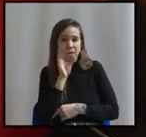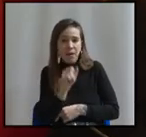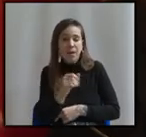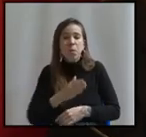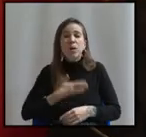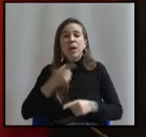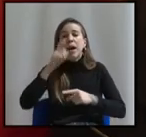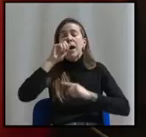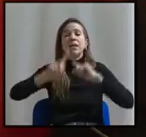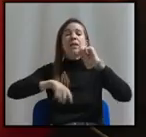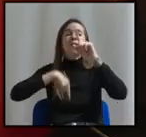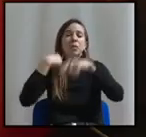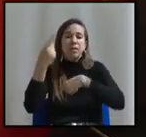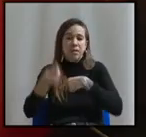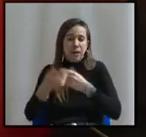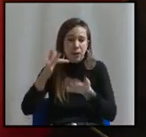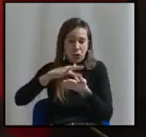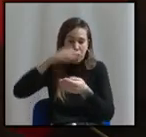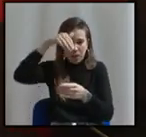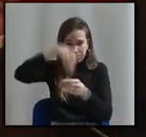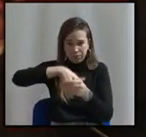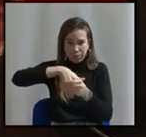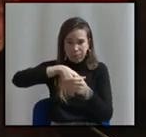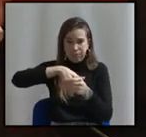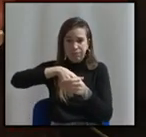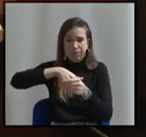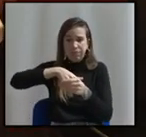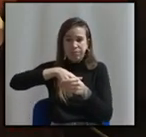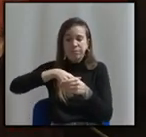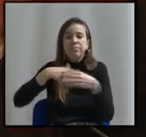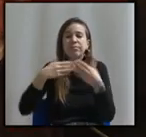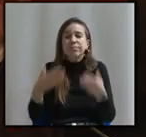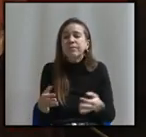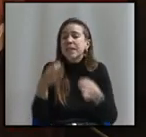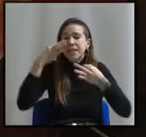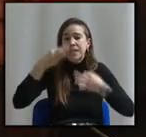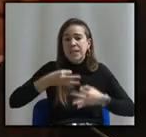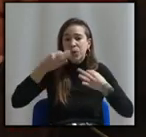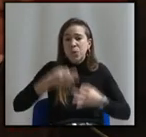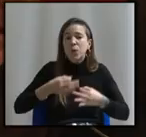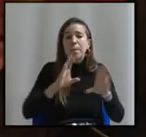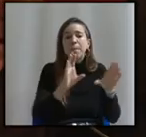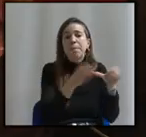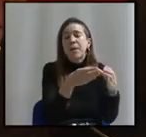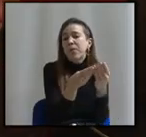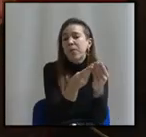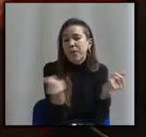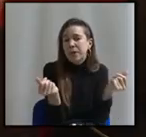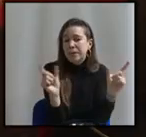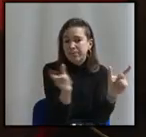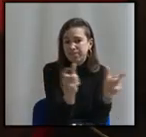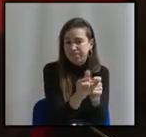eleccions, aquests grups que avui han presentat aquesta moció quedaran uns partits residuals aquí,